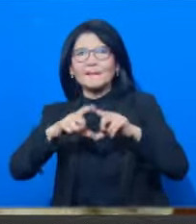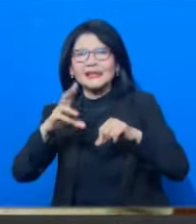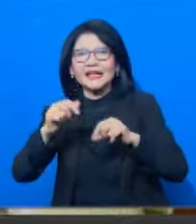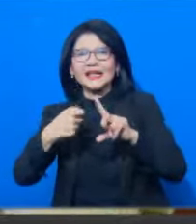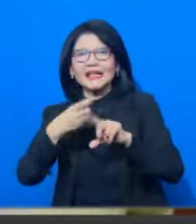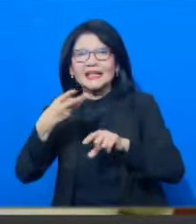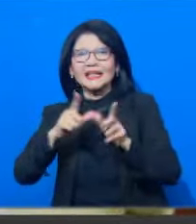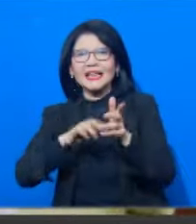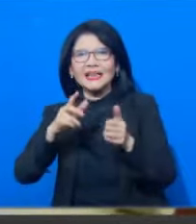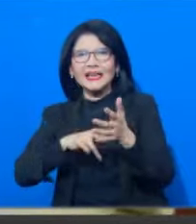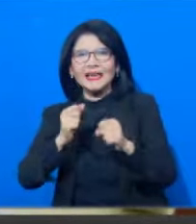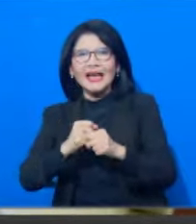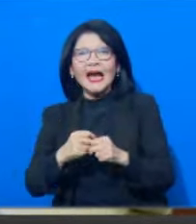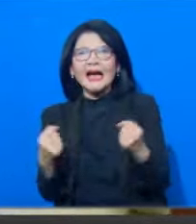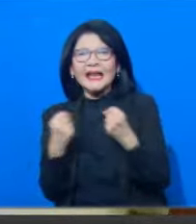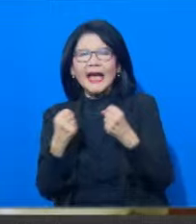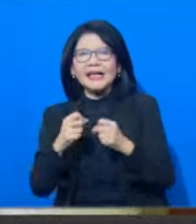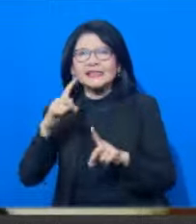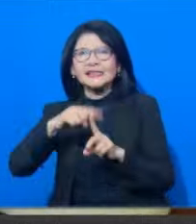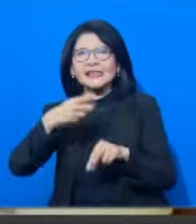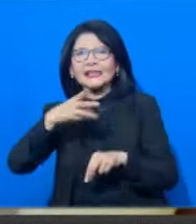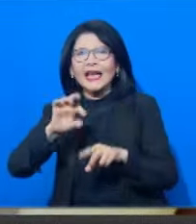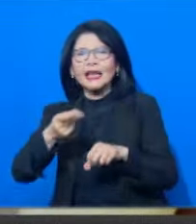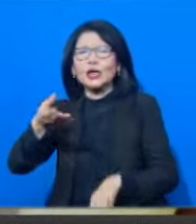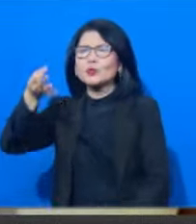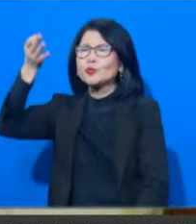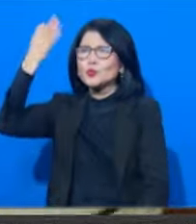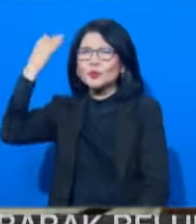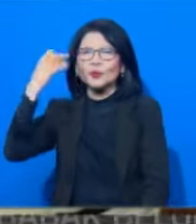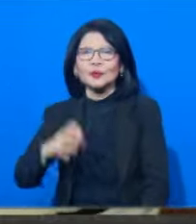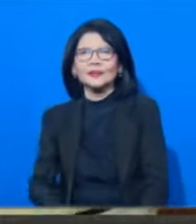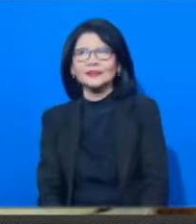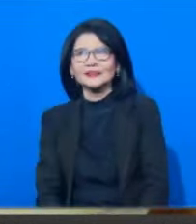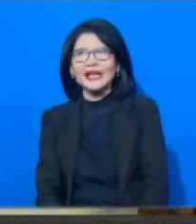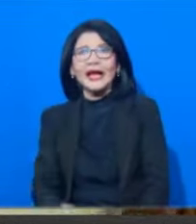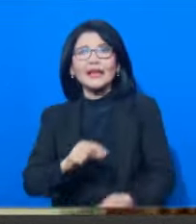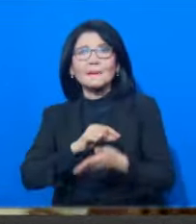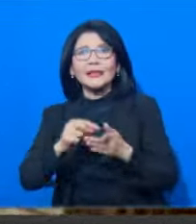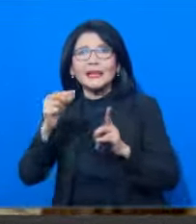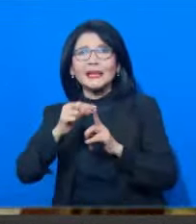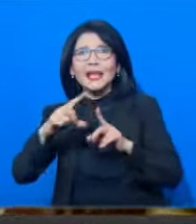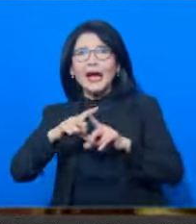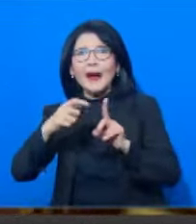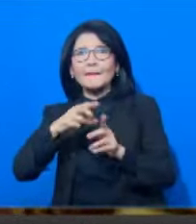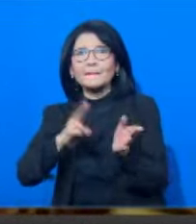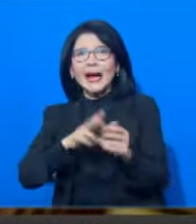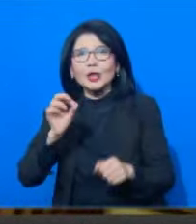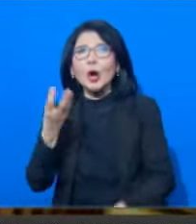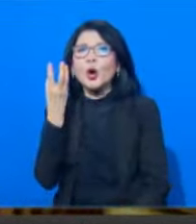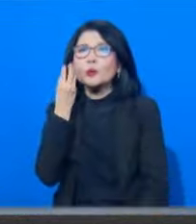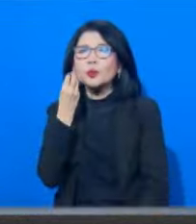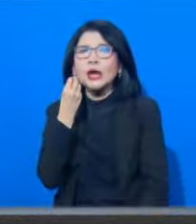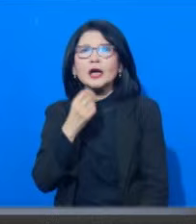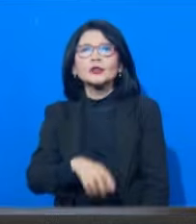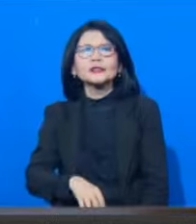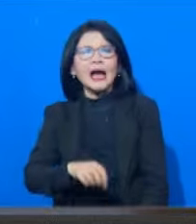Tambak Sari. Ada es teler yang sudah melegenda, namanya es teler Pak No. Kedai es teler Pak No ini usianya sudah hampir